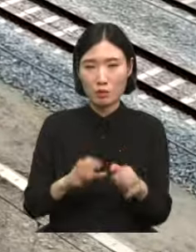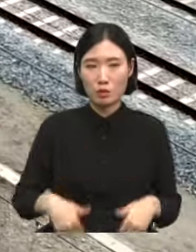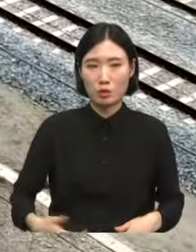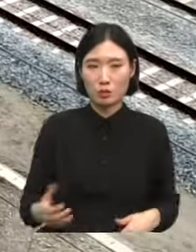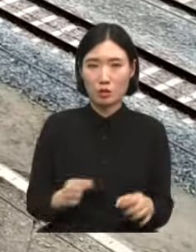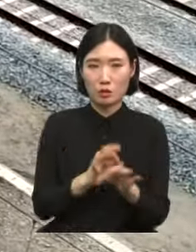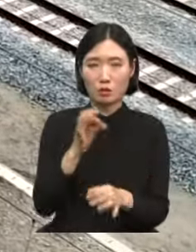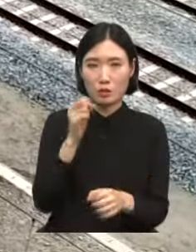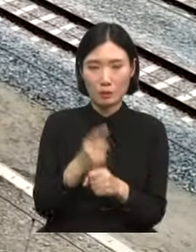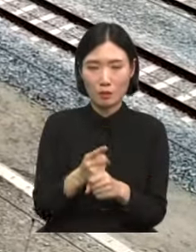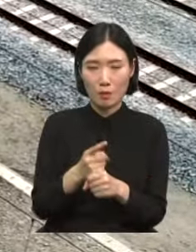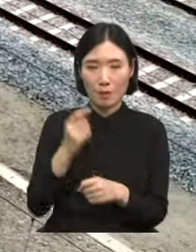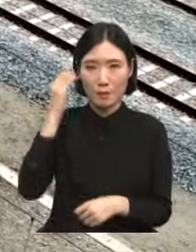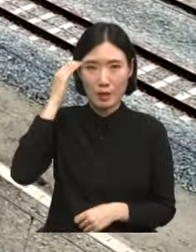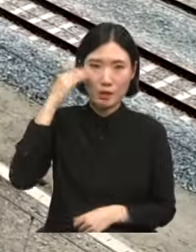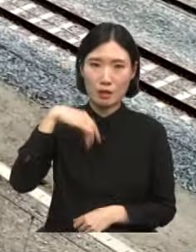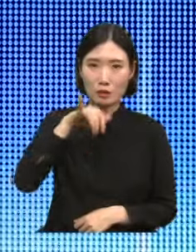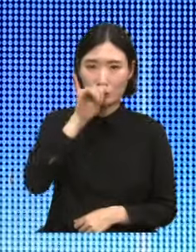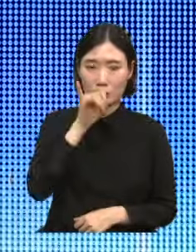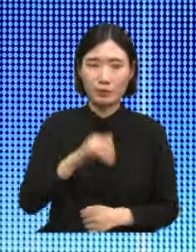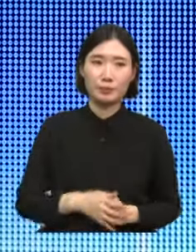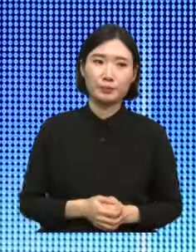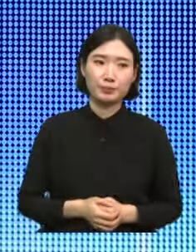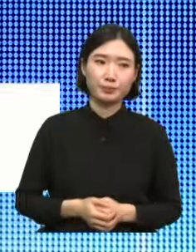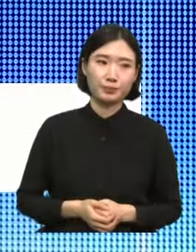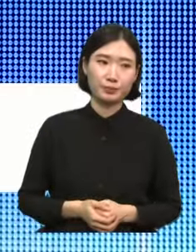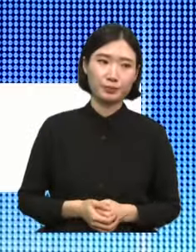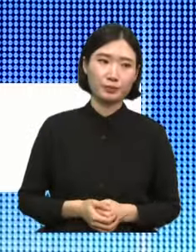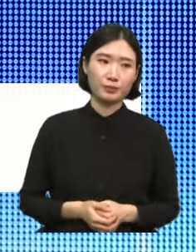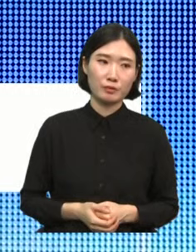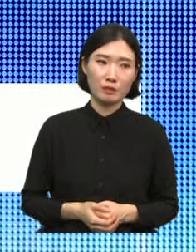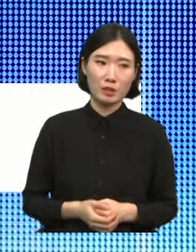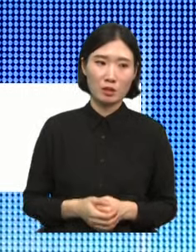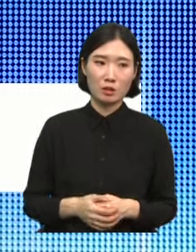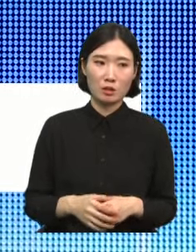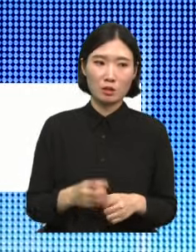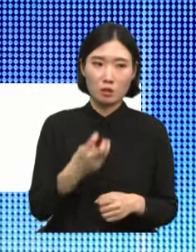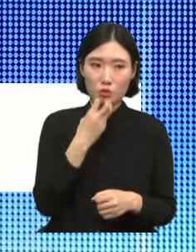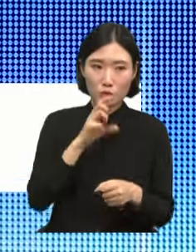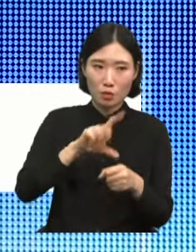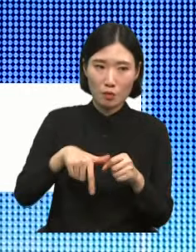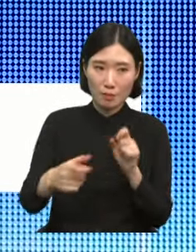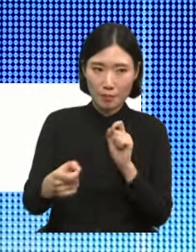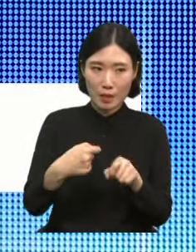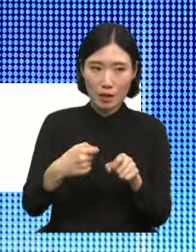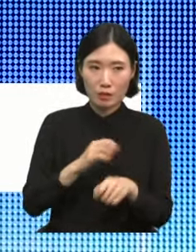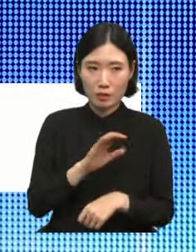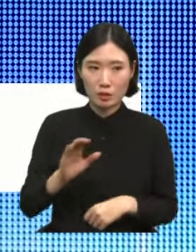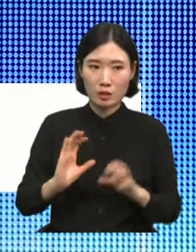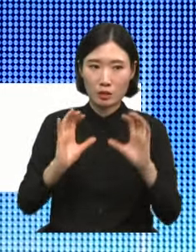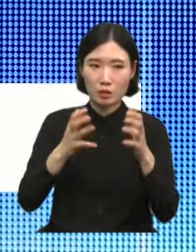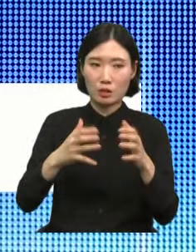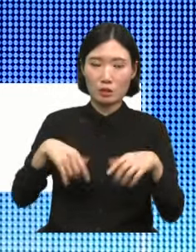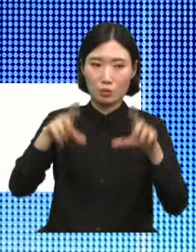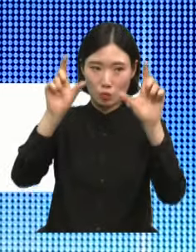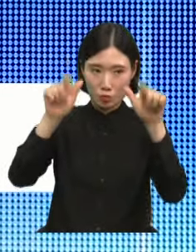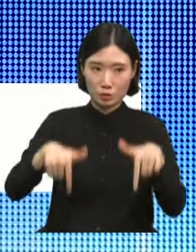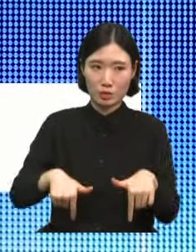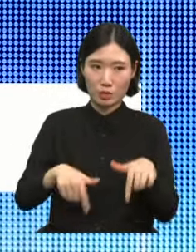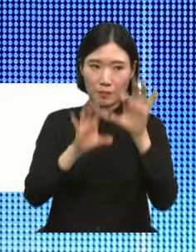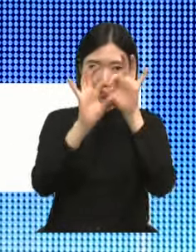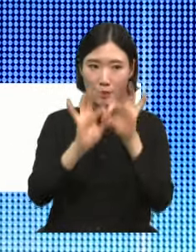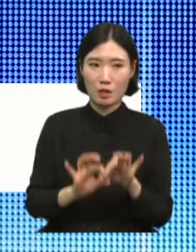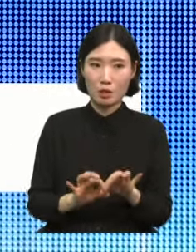발목을 잡아왔습니다. 본 사업은 수도권과 가깝고 우리나라 동서측의 중요한 관절